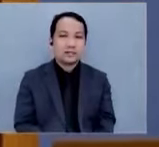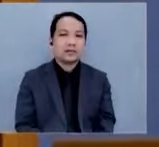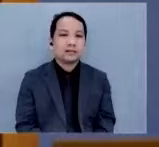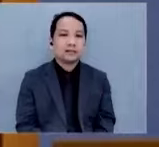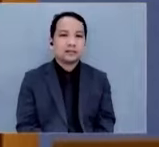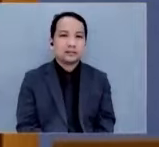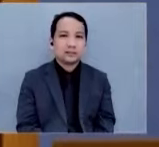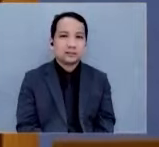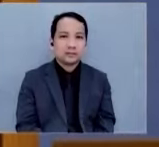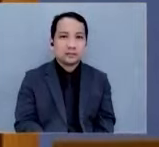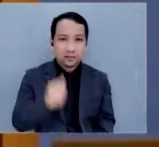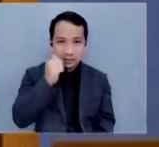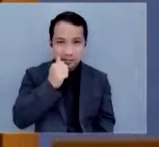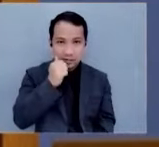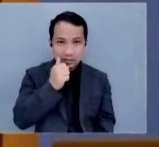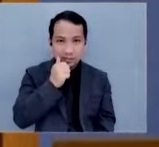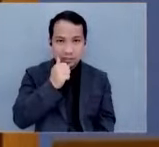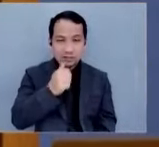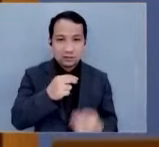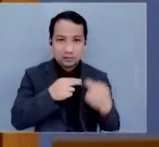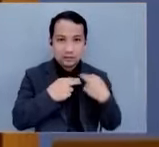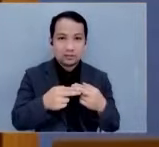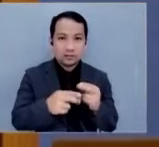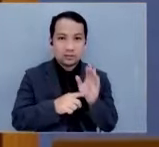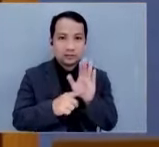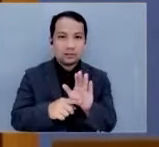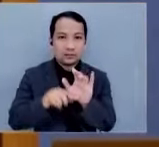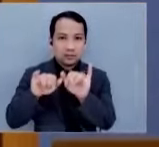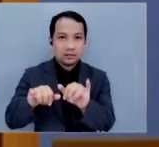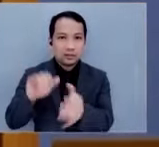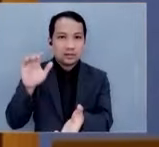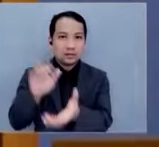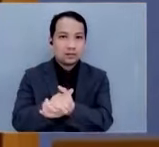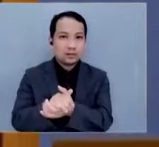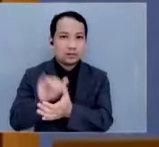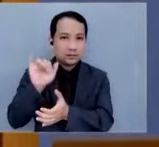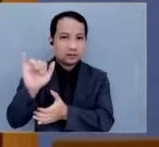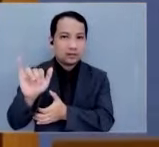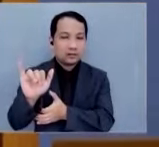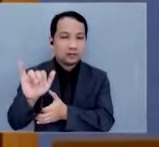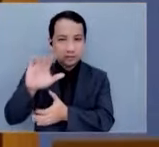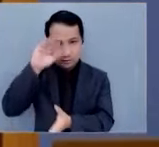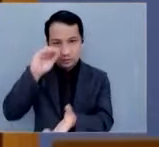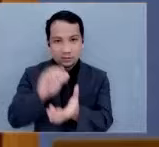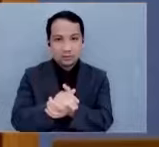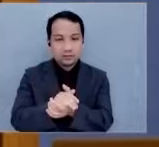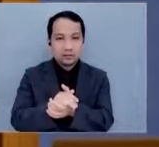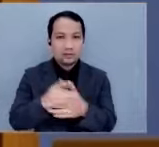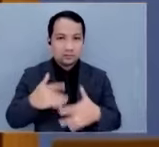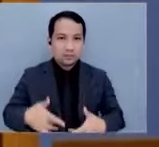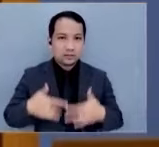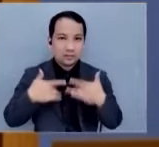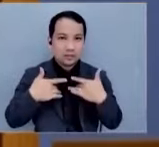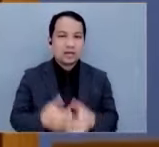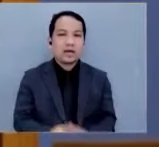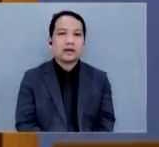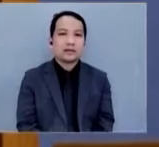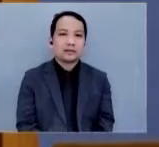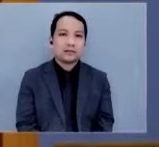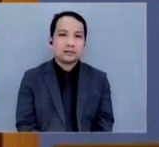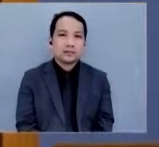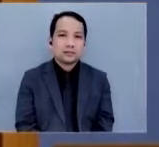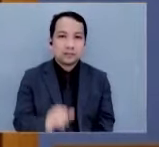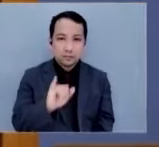woman is obligated to stay in her marriage as long as her husband is alive. But if her